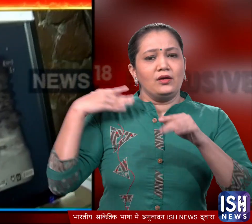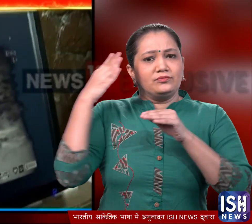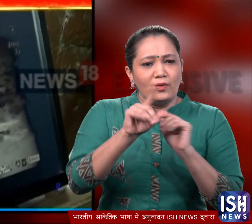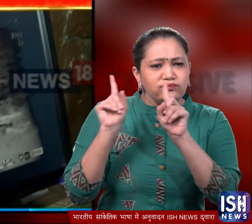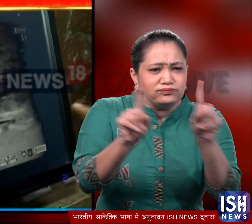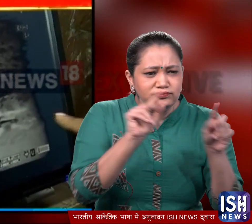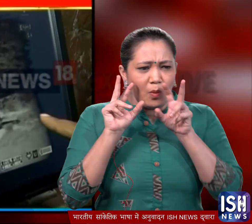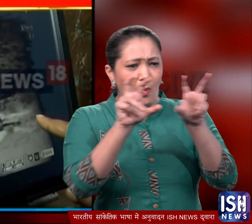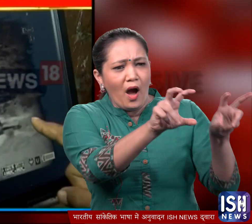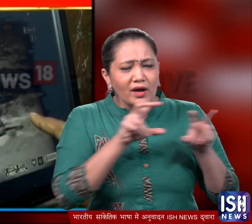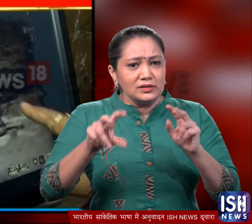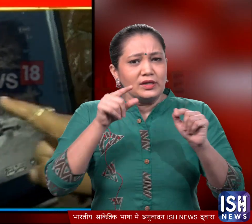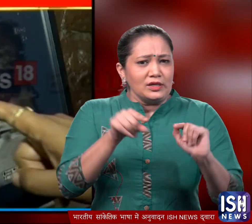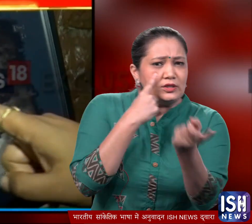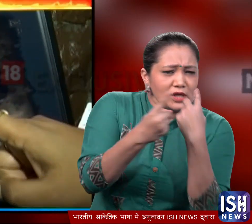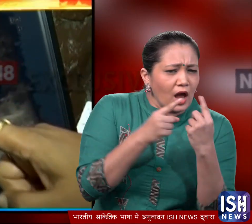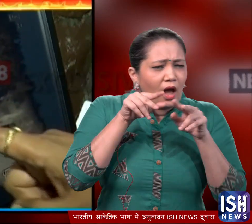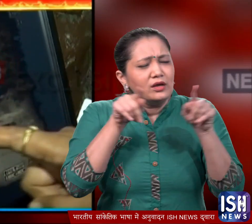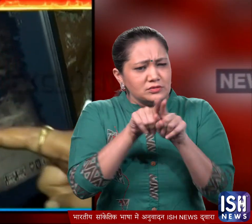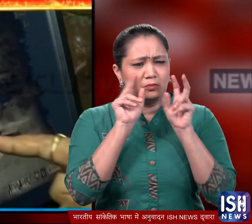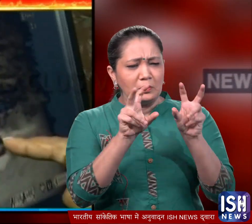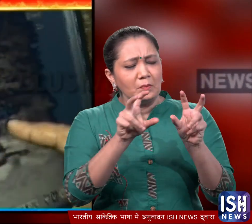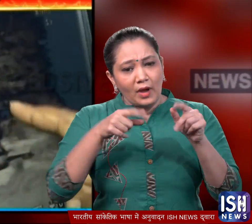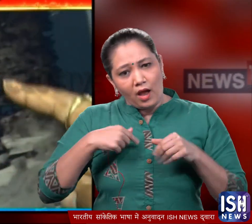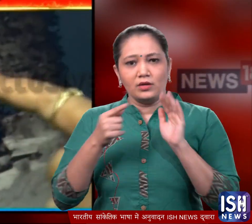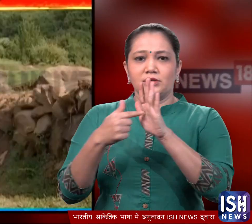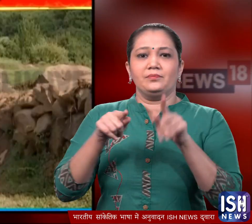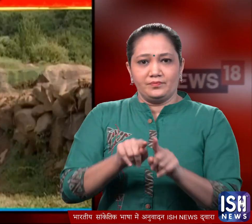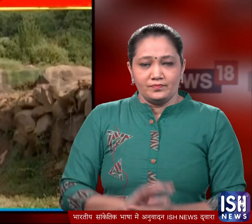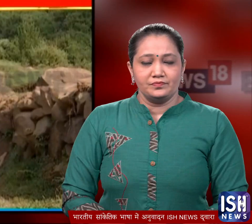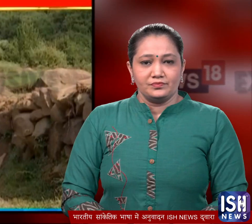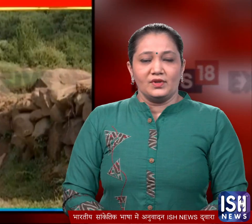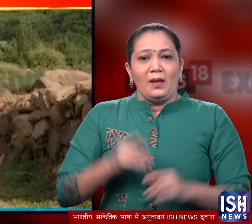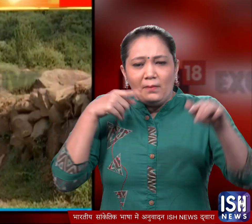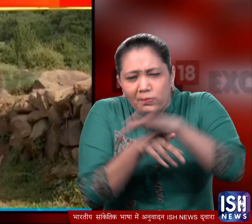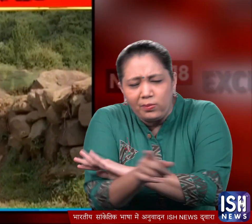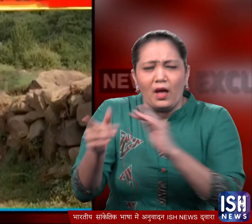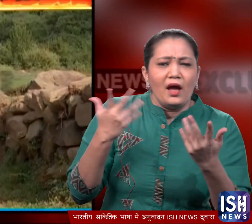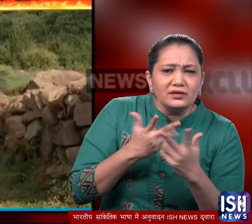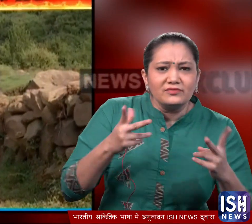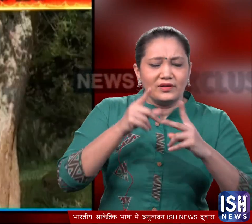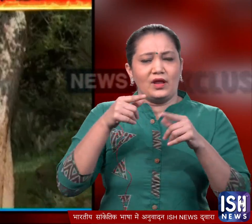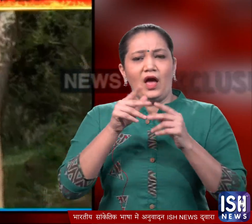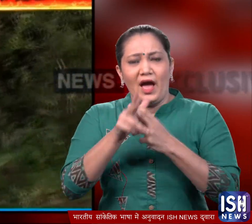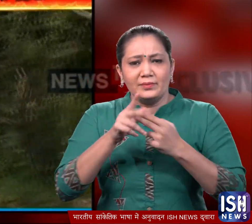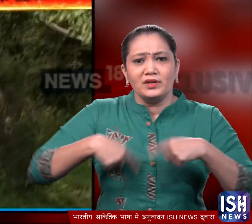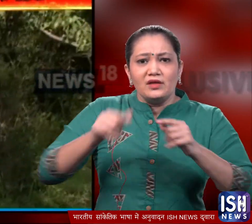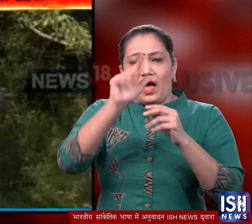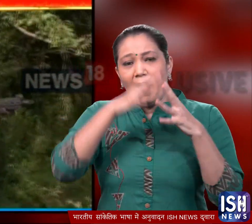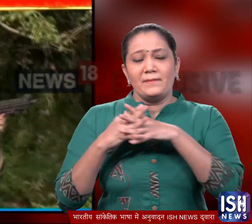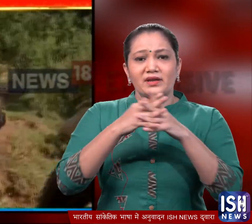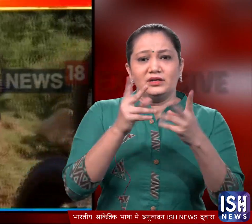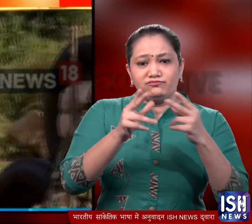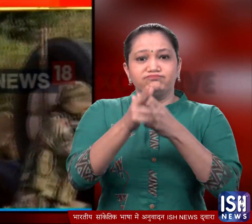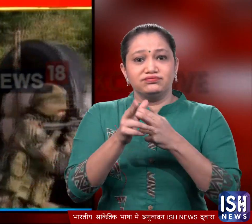ड्रोन के साथ ही आतंकवादियों की हर हलचल पर मुस्तैदी से नजर रखते दिखाई दी। इसके अलावा घुसपैठियों को सबक सिखाने के लिए सेना अमेरिका से मंगाई